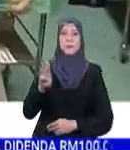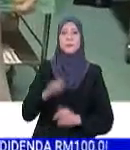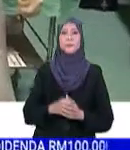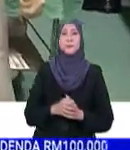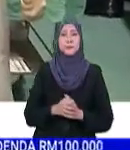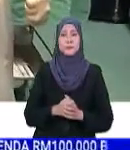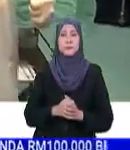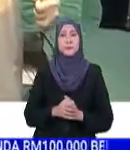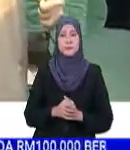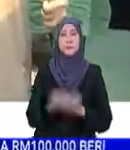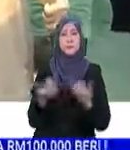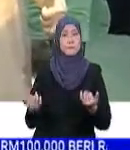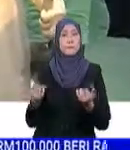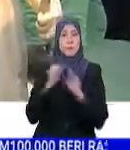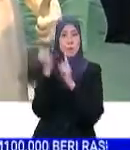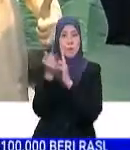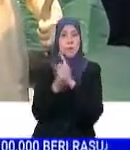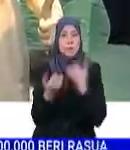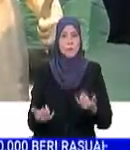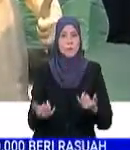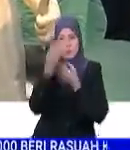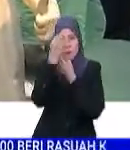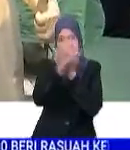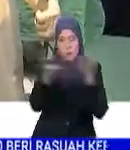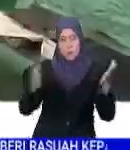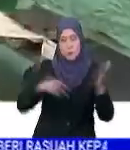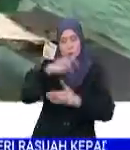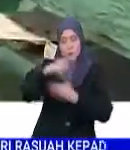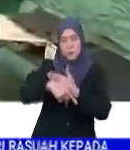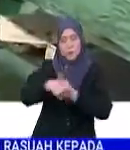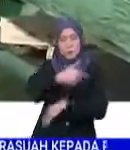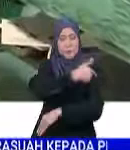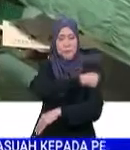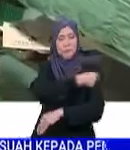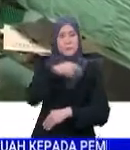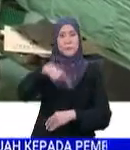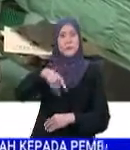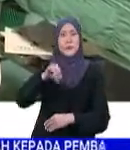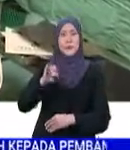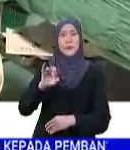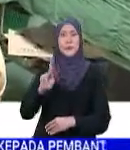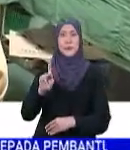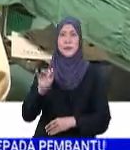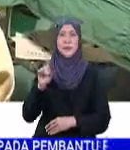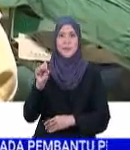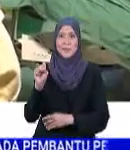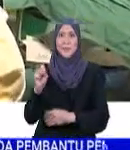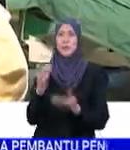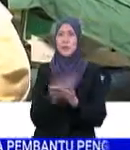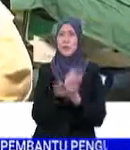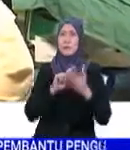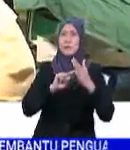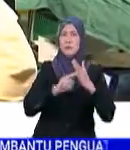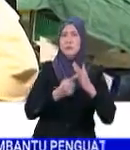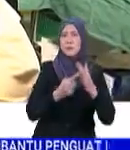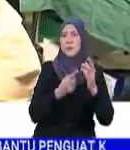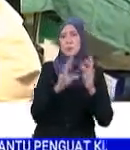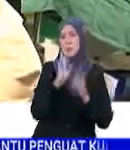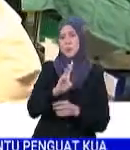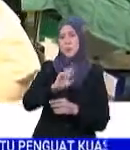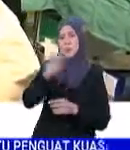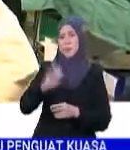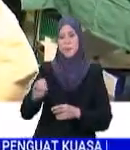berdasarkan perkembangan semasa beliau maklumkan program suntikan PPIC baru mencapai 700